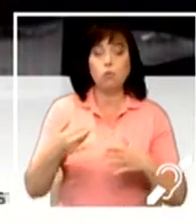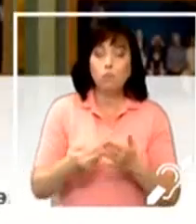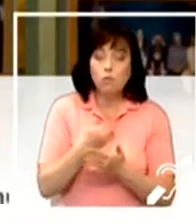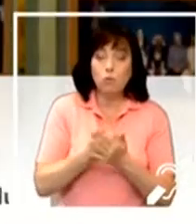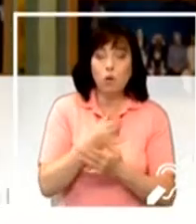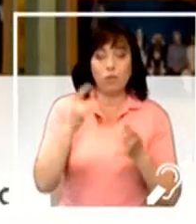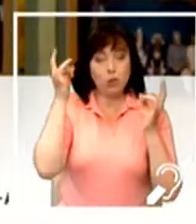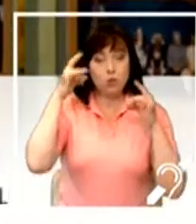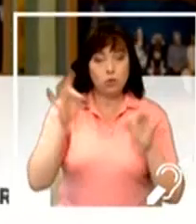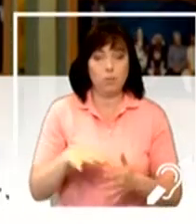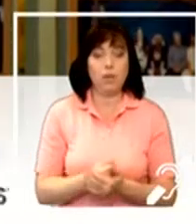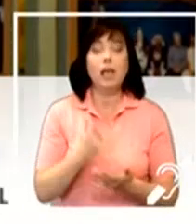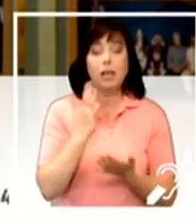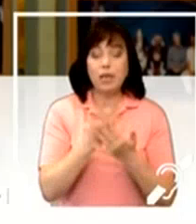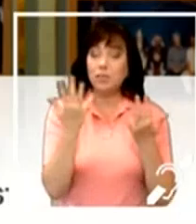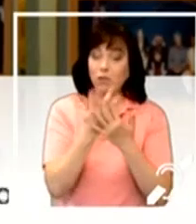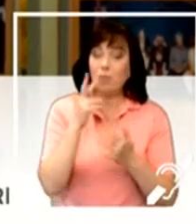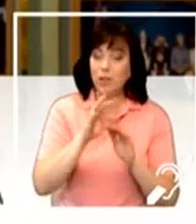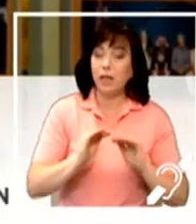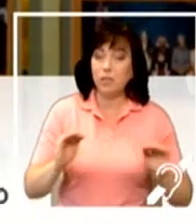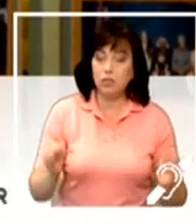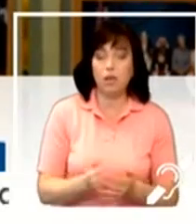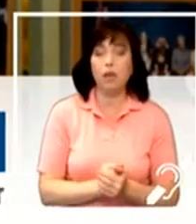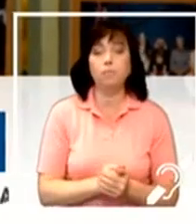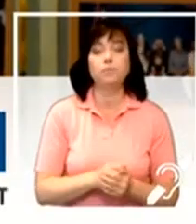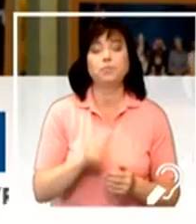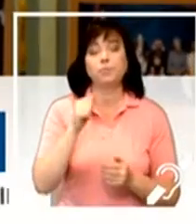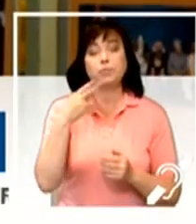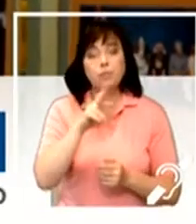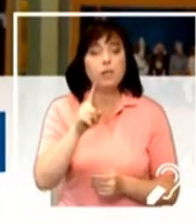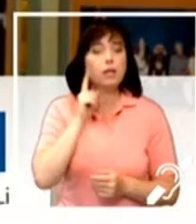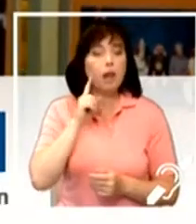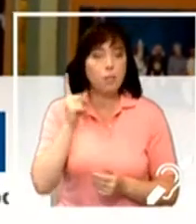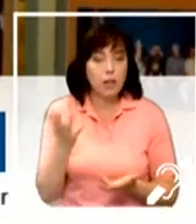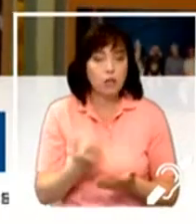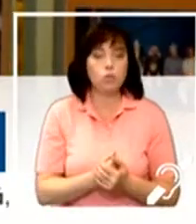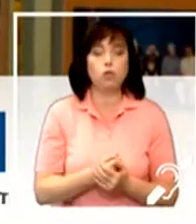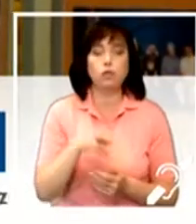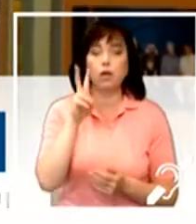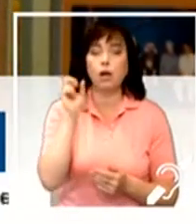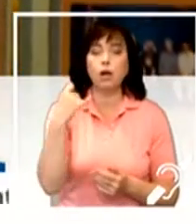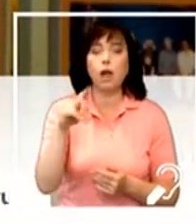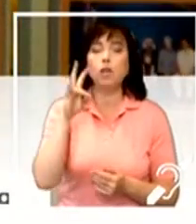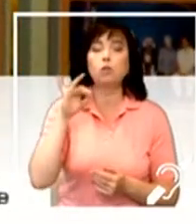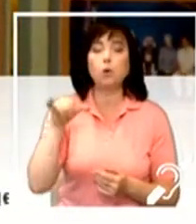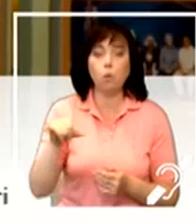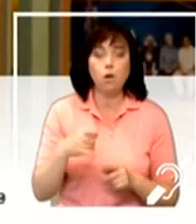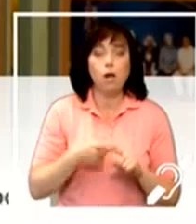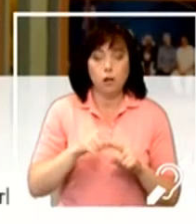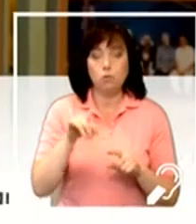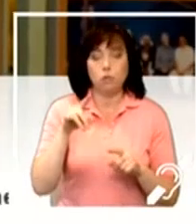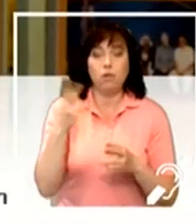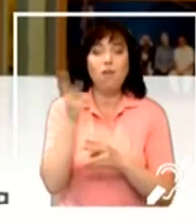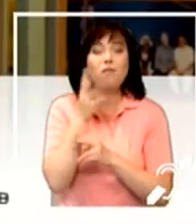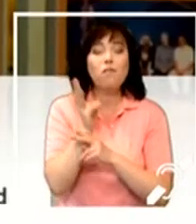surprize. Mai avem și filme pentru copii, mâine avem și filme pentru tineret. Este Crai Nou, este un film făcut de o fată care a